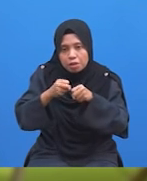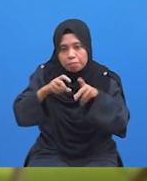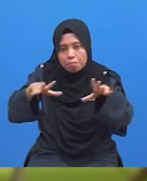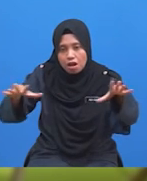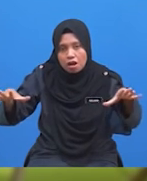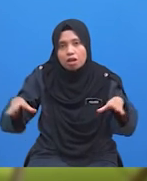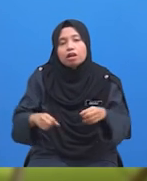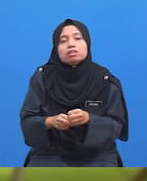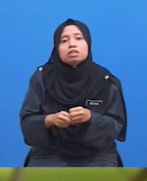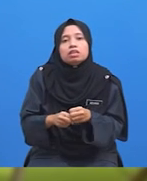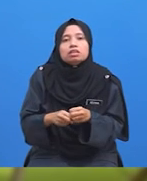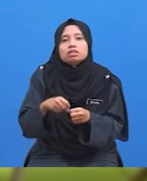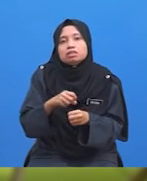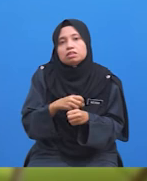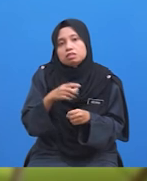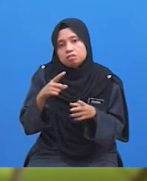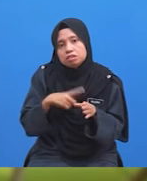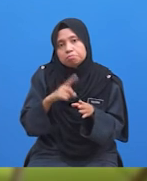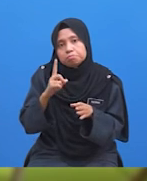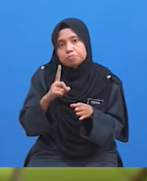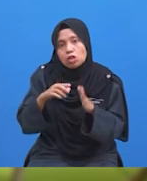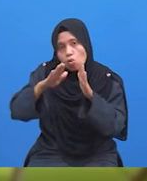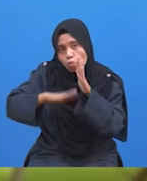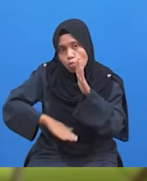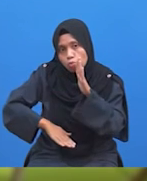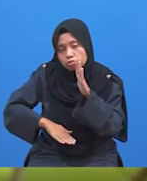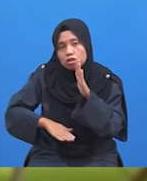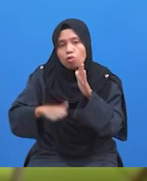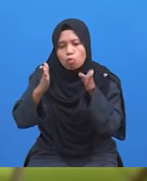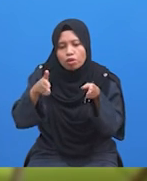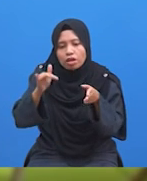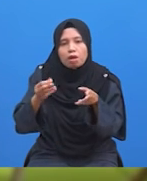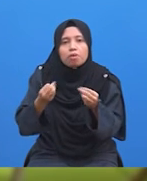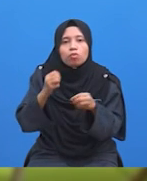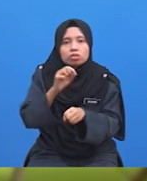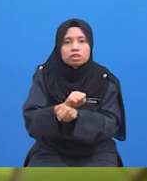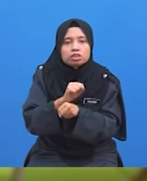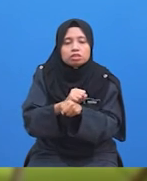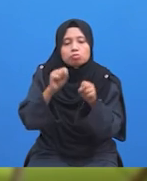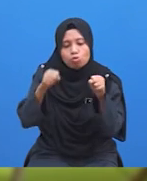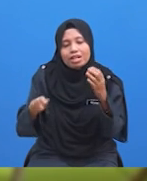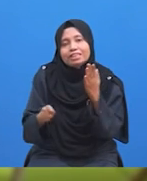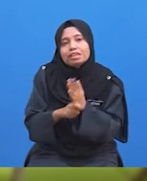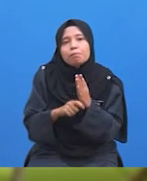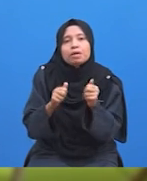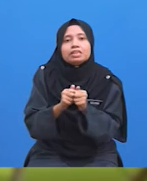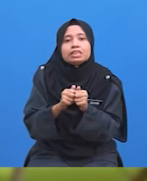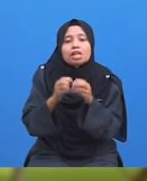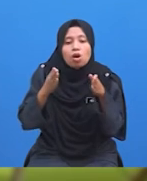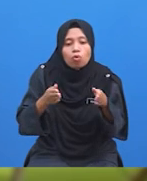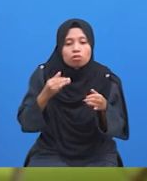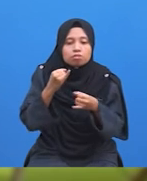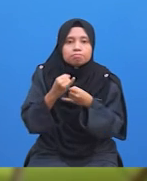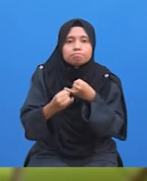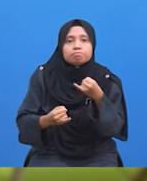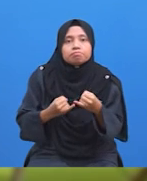adanya burung asing dimana kekurangan buruh tempatan boleh ditampung oleh kemasukan tenaga